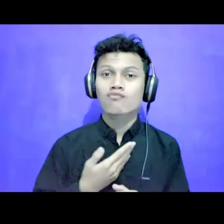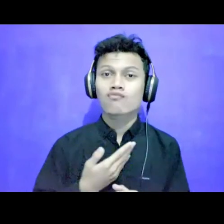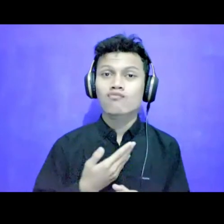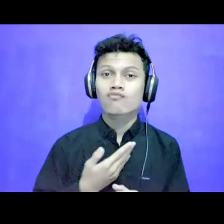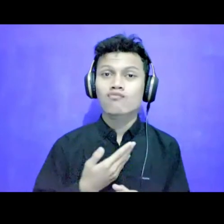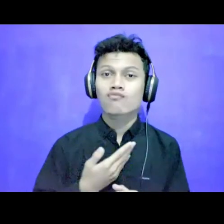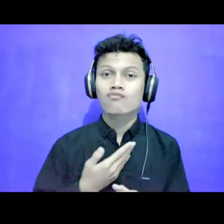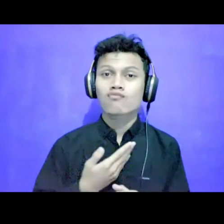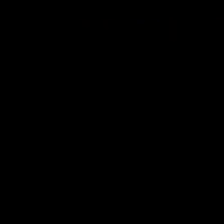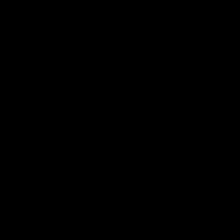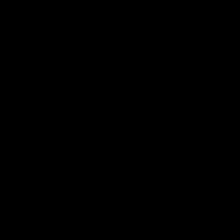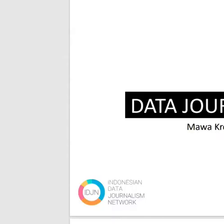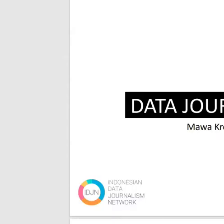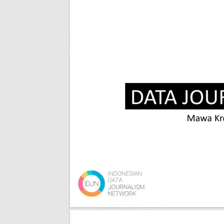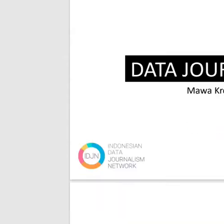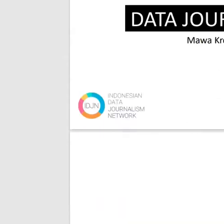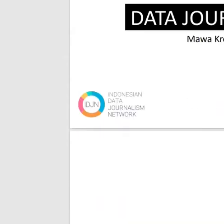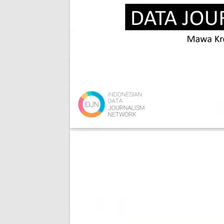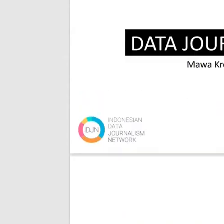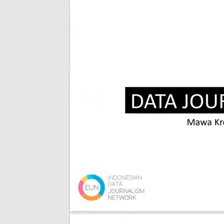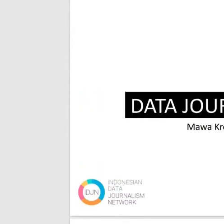materi kita hari ini